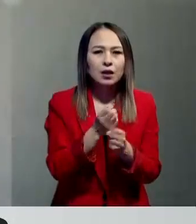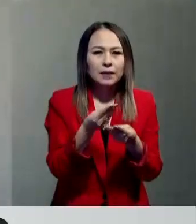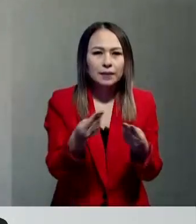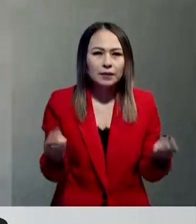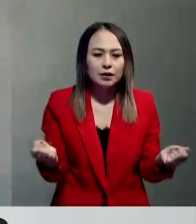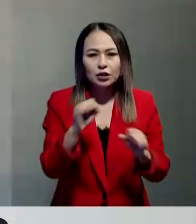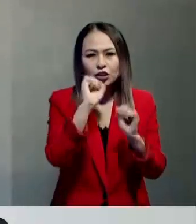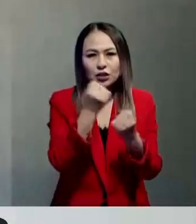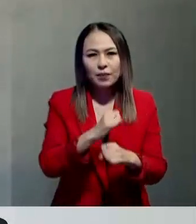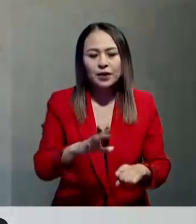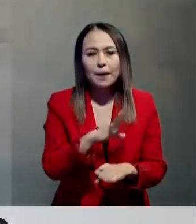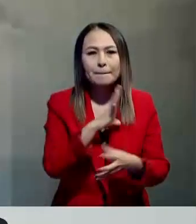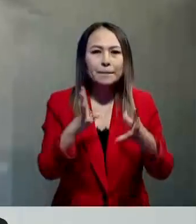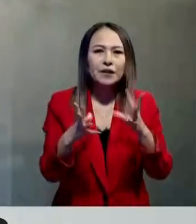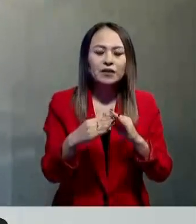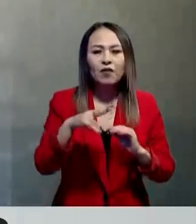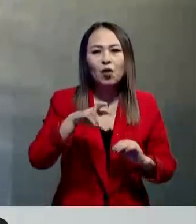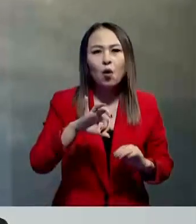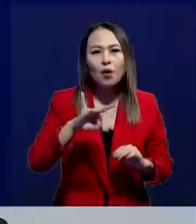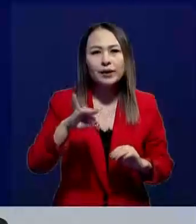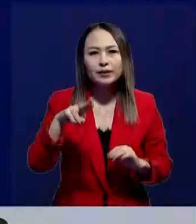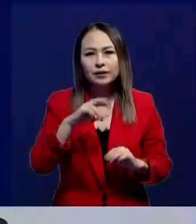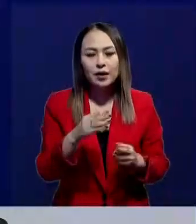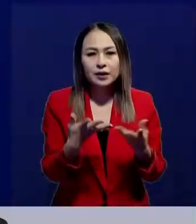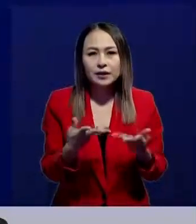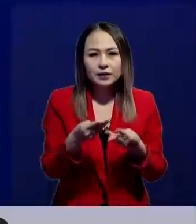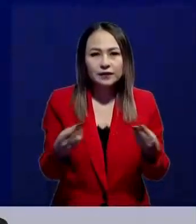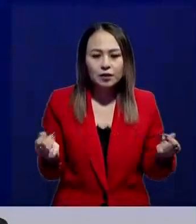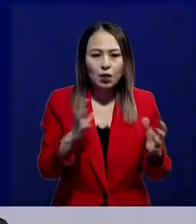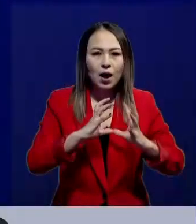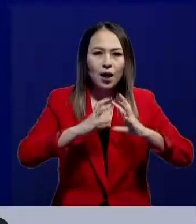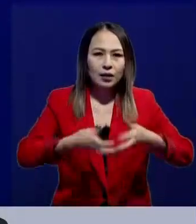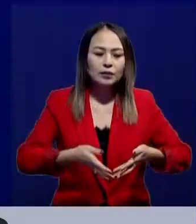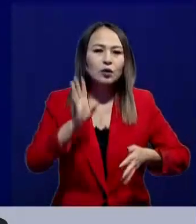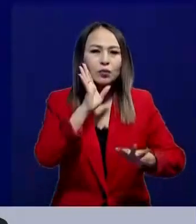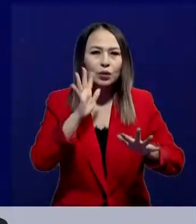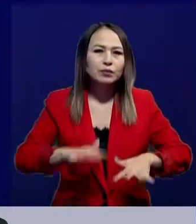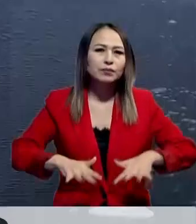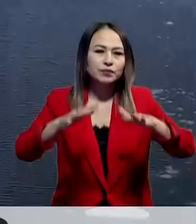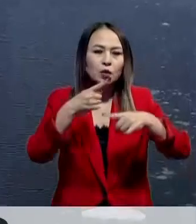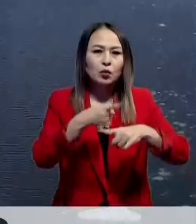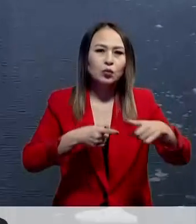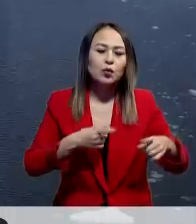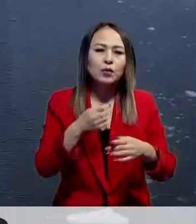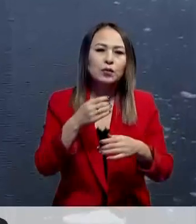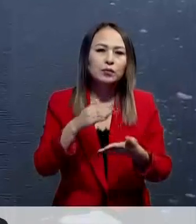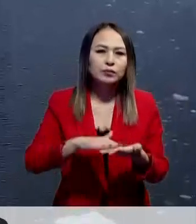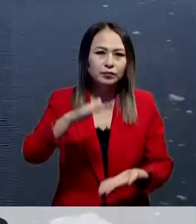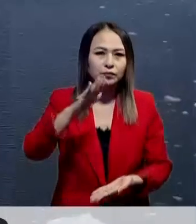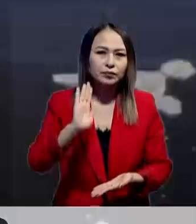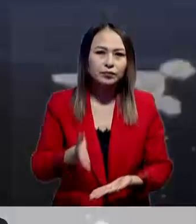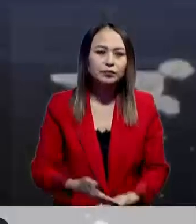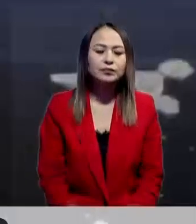жылдамдаған. Ғалымдар аумағы Флорида штатымен бірдей мұздық жібісе, әлемдегі мұхит суы жарты метрге көтеріледі деп ескертуде.